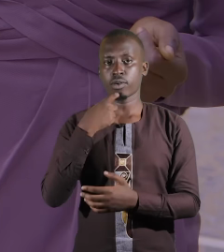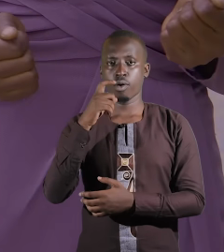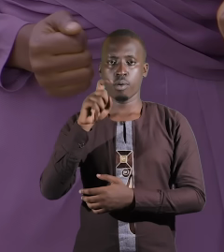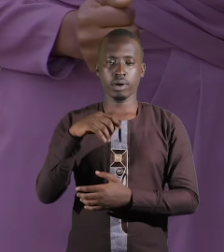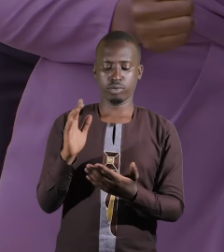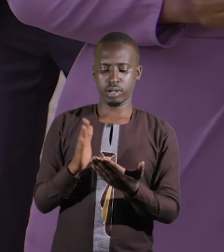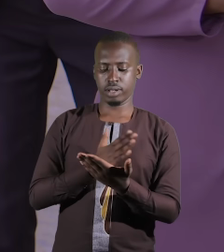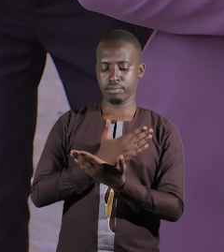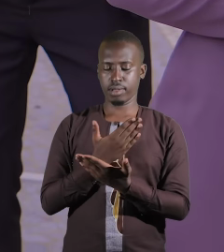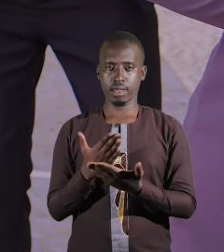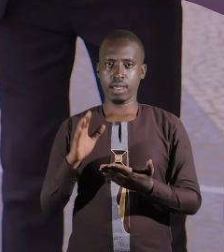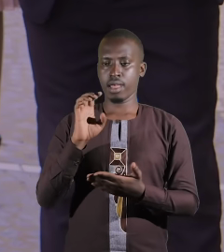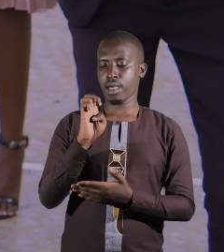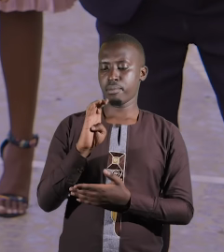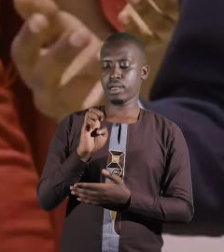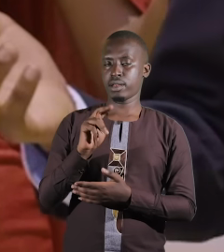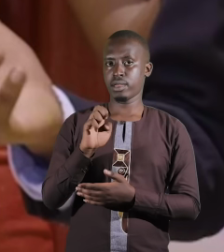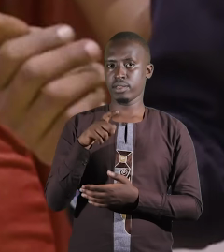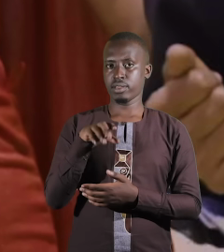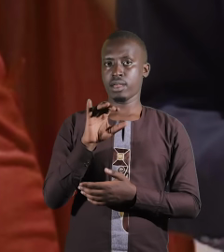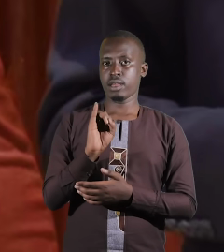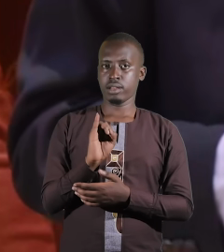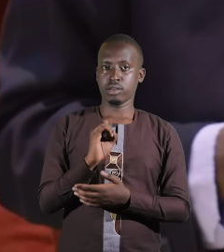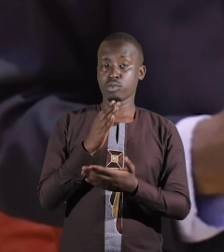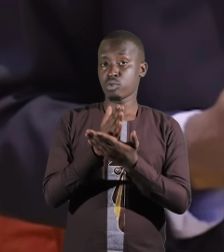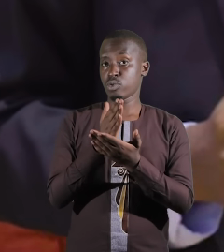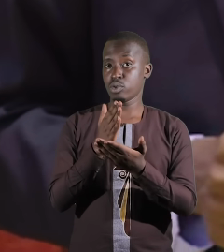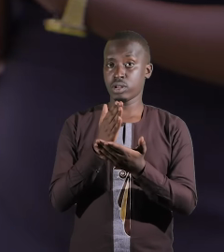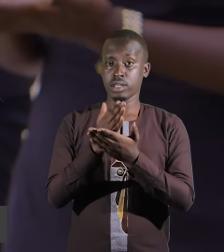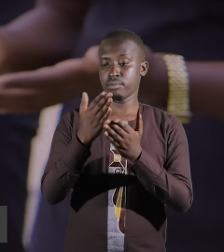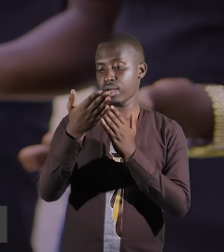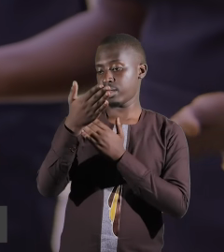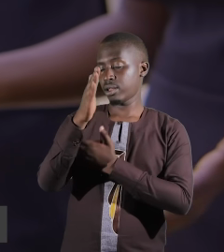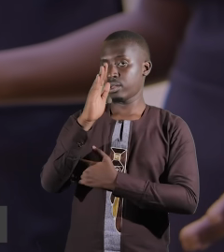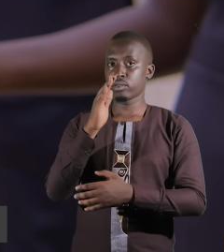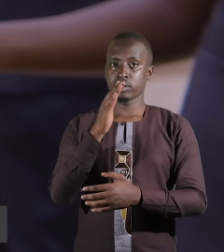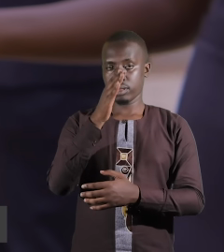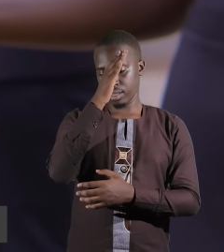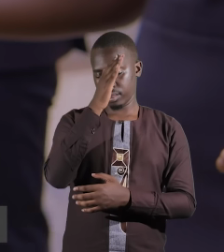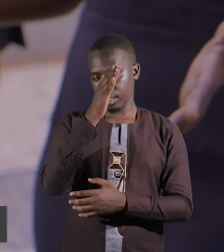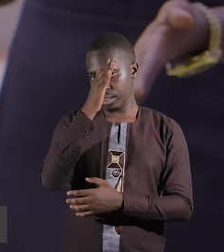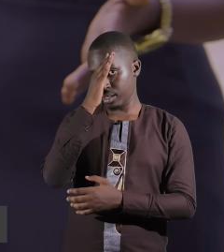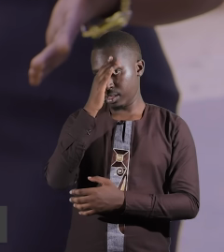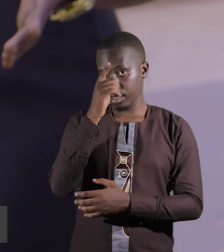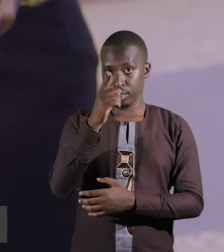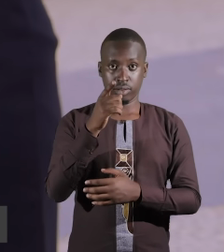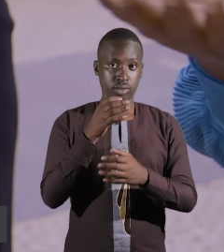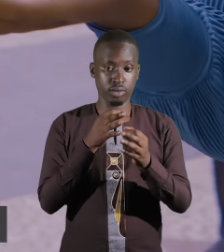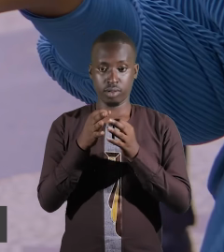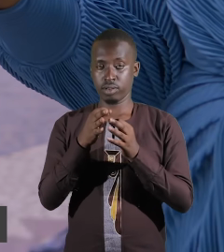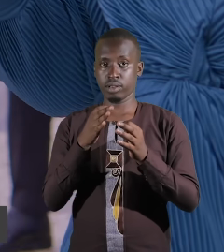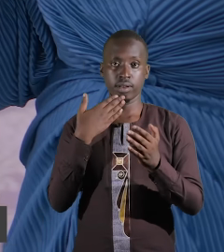birakwiye turirimbe tutebe neza rukundo imanure data data biragoye gusobanura